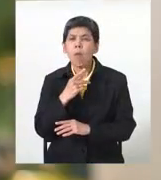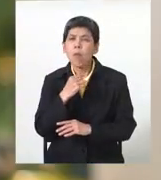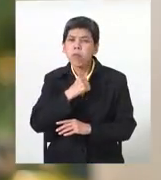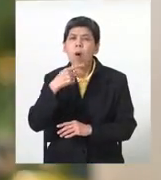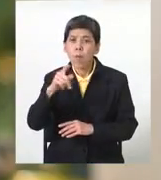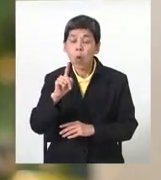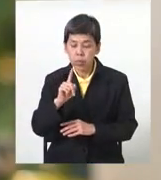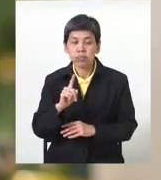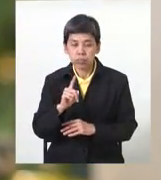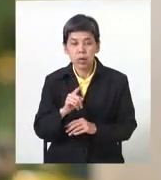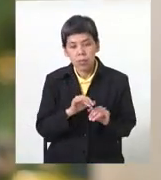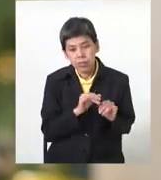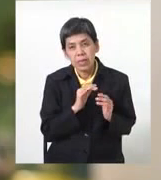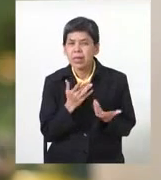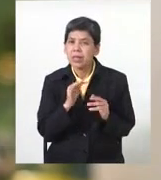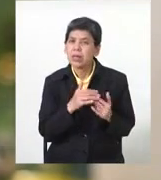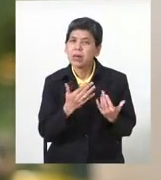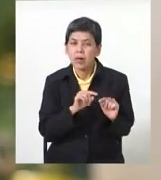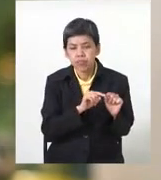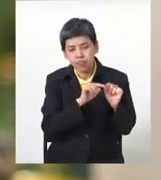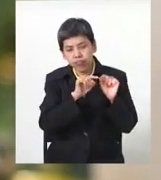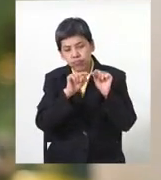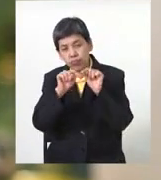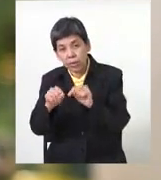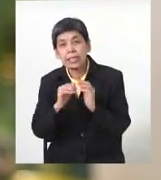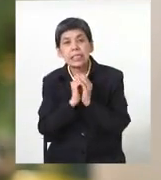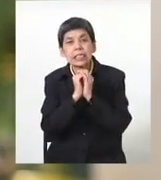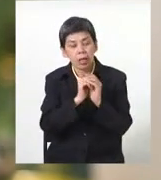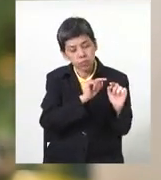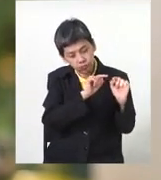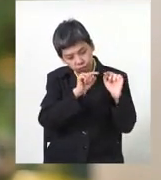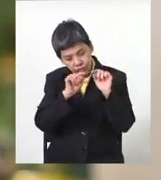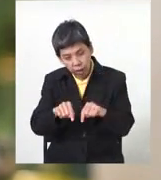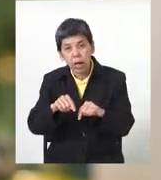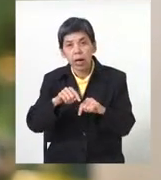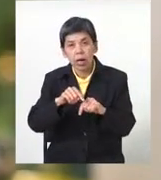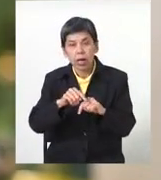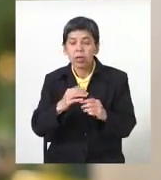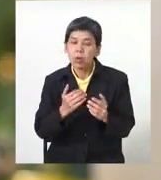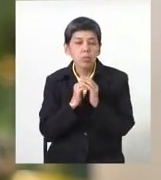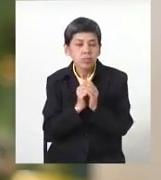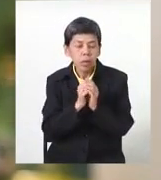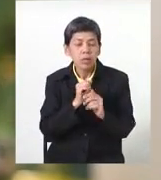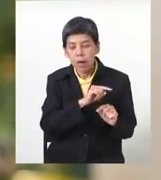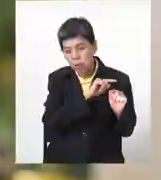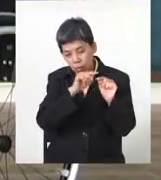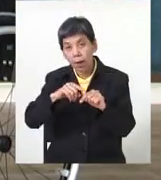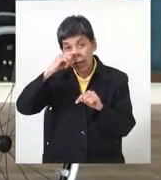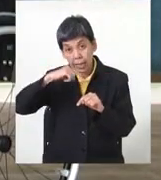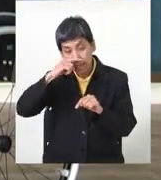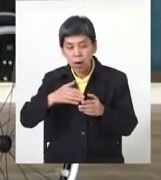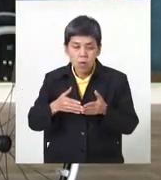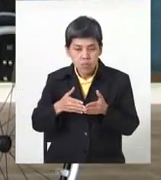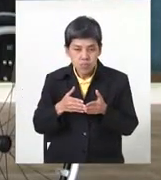รุ่นรุ่นปู่นะฮะครับปู่เนี่ยเป็นจีนอพยพมาจากเอ่อเค้าเรียกัวเท้านะเป็นจีนแซ้จิ๋วออนะก็คือเกิดในตระกูลแส่ตั้ง